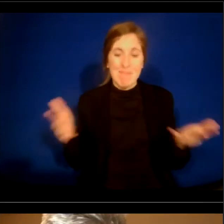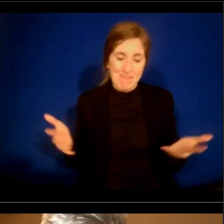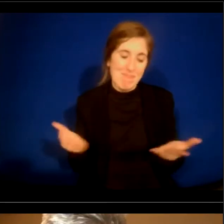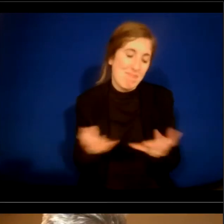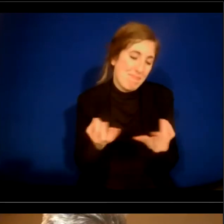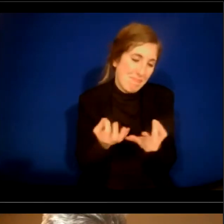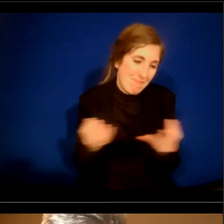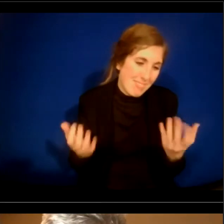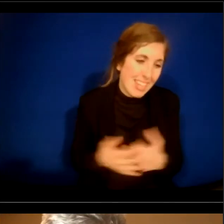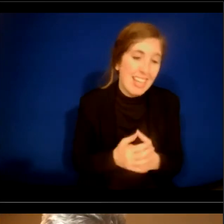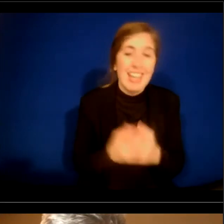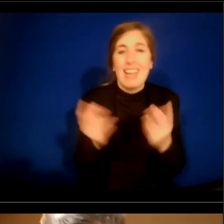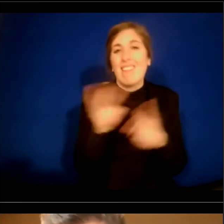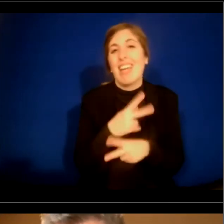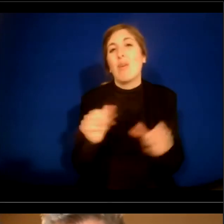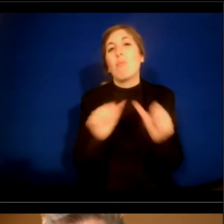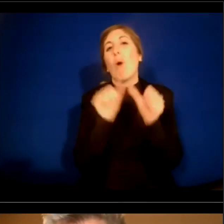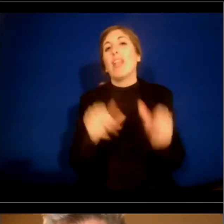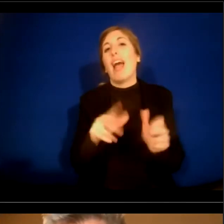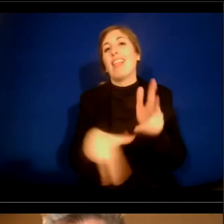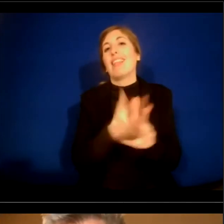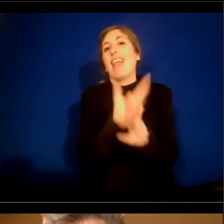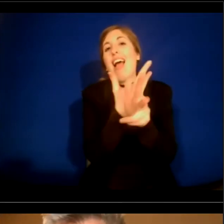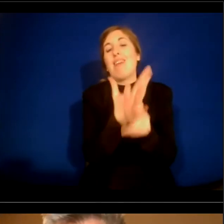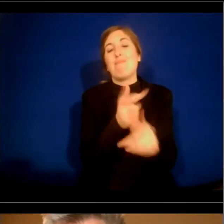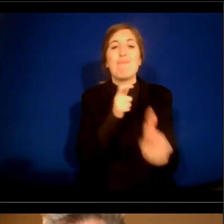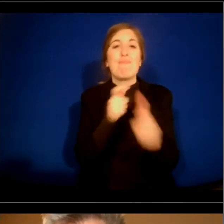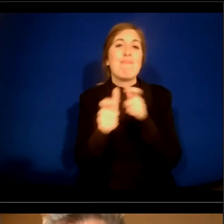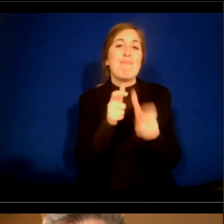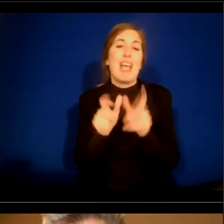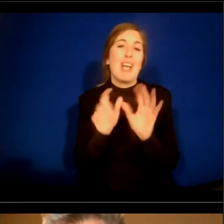questa forma di interazione